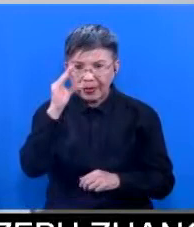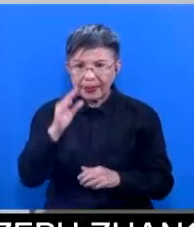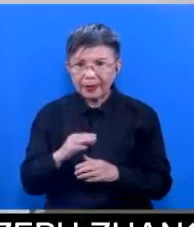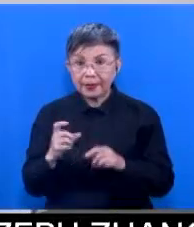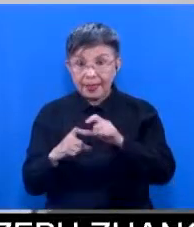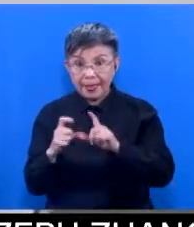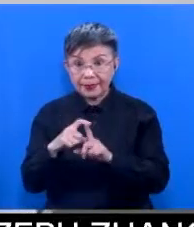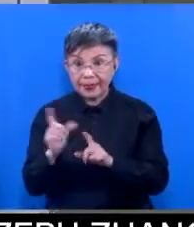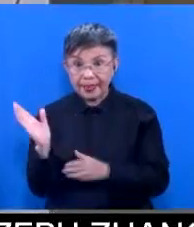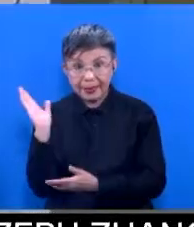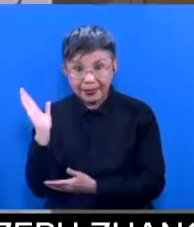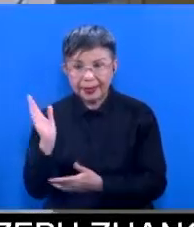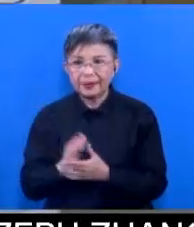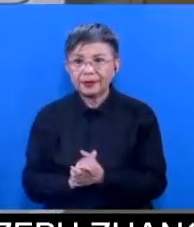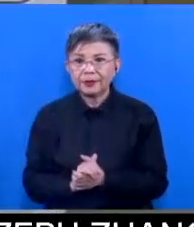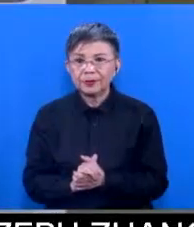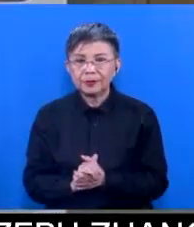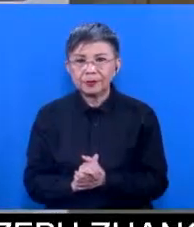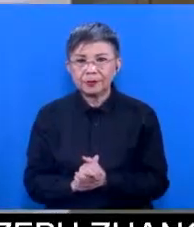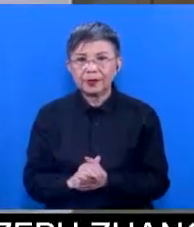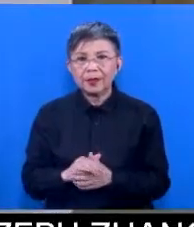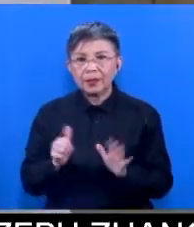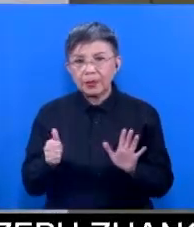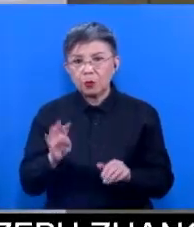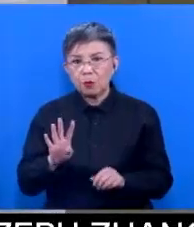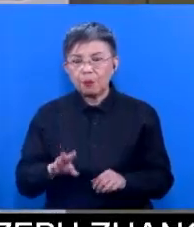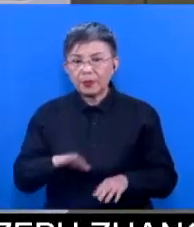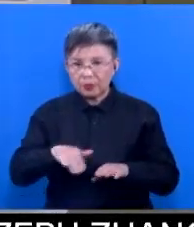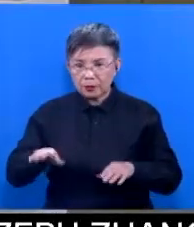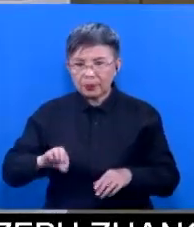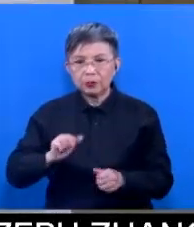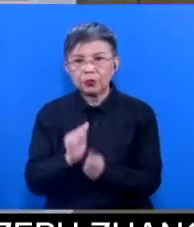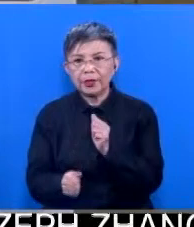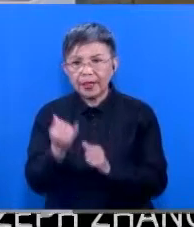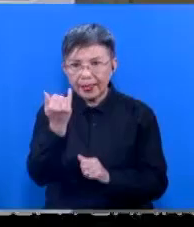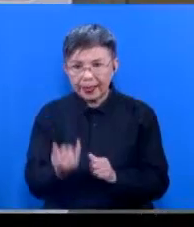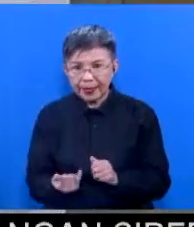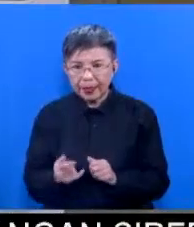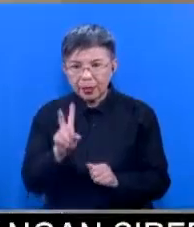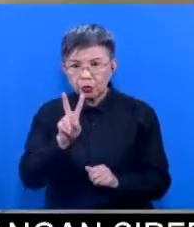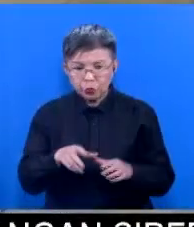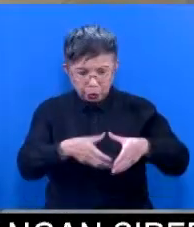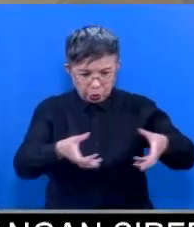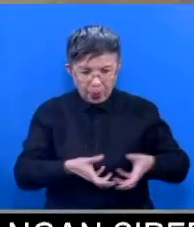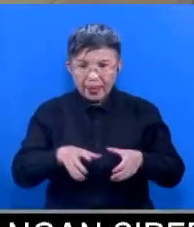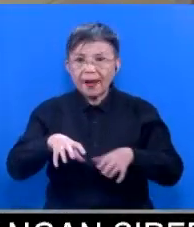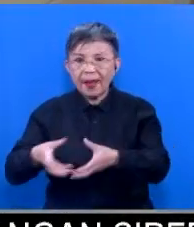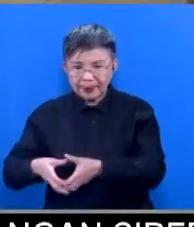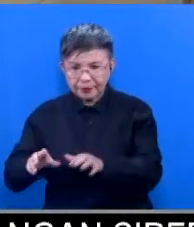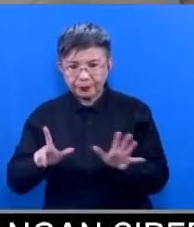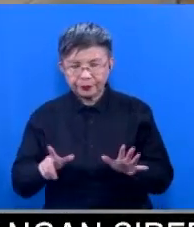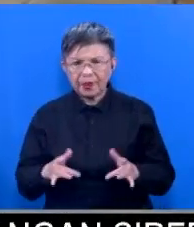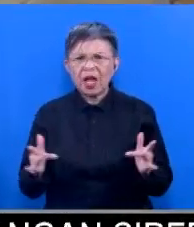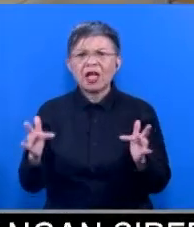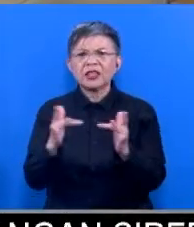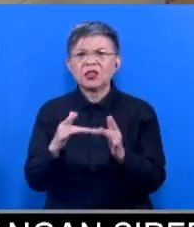Dasar Negeri Kadu Agung 2, 64 siswa kelas 6 mengikuti ujian akhir di 7 ruang kelas. Selain jaringan internet